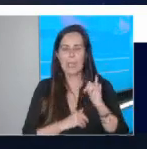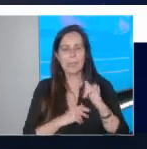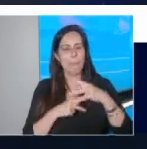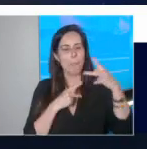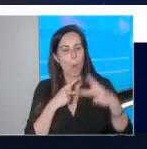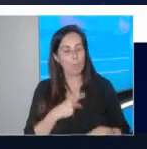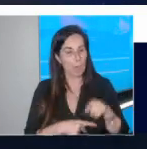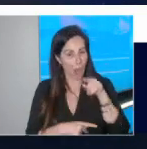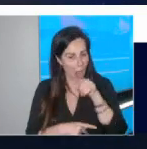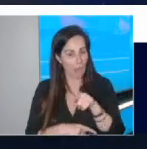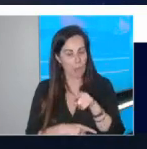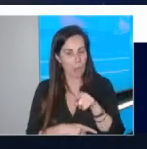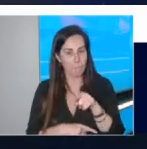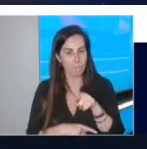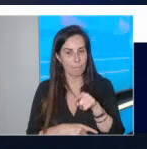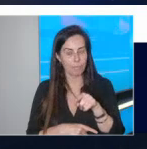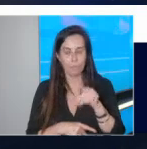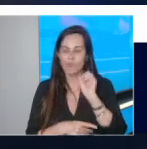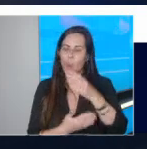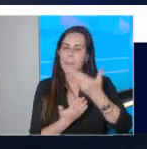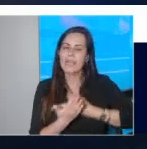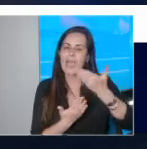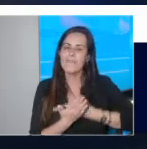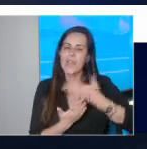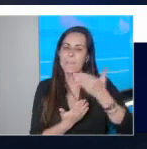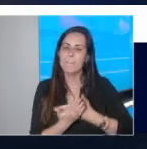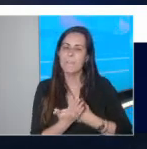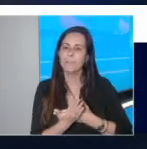מדובר, אתם קיבלתם מכתבים